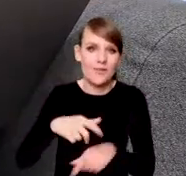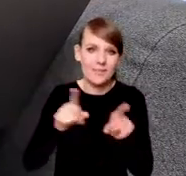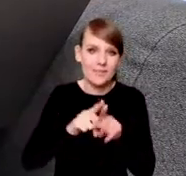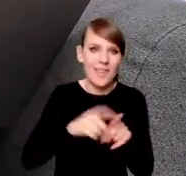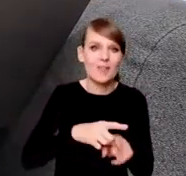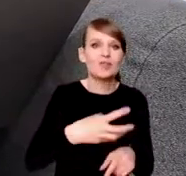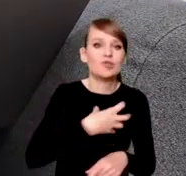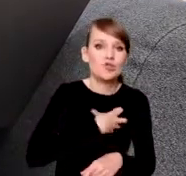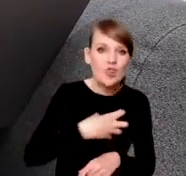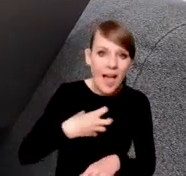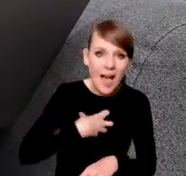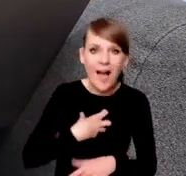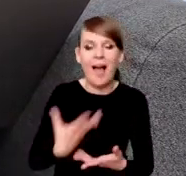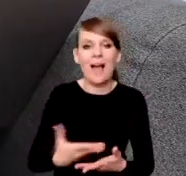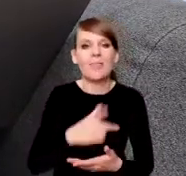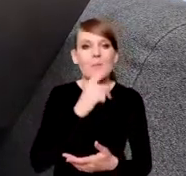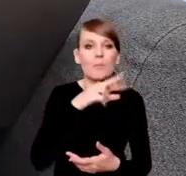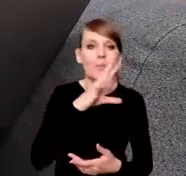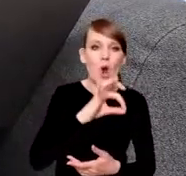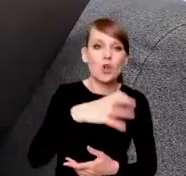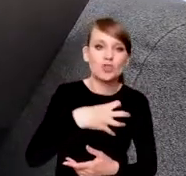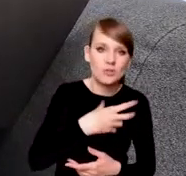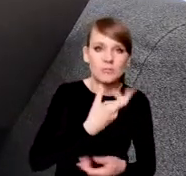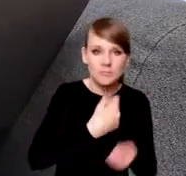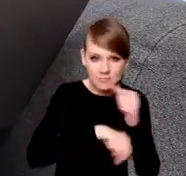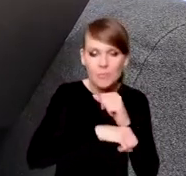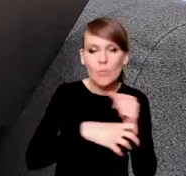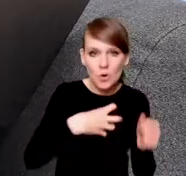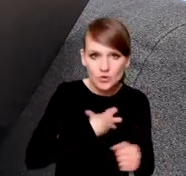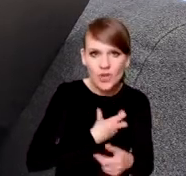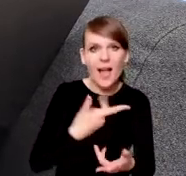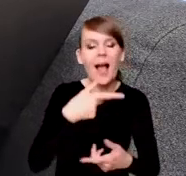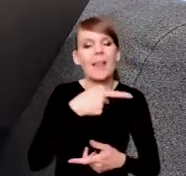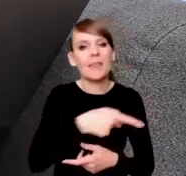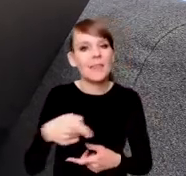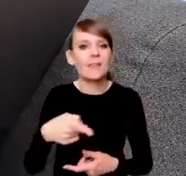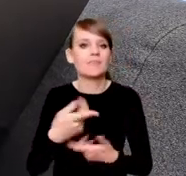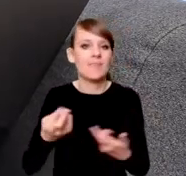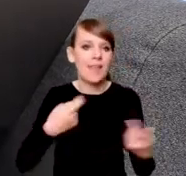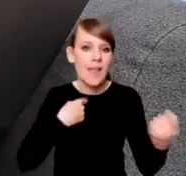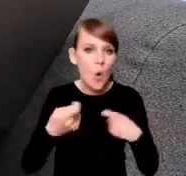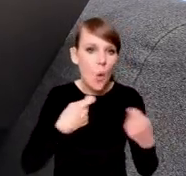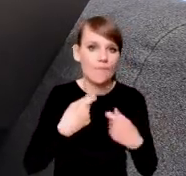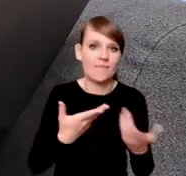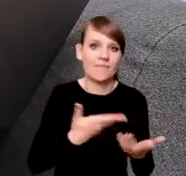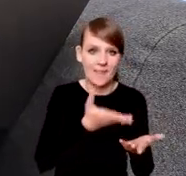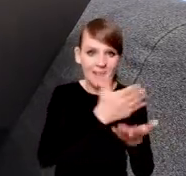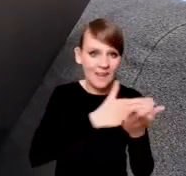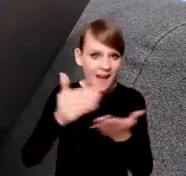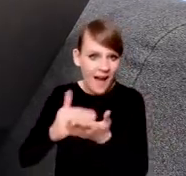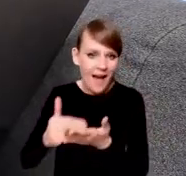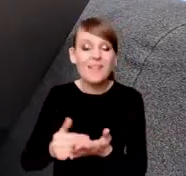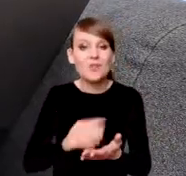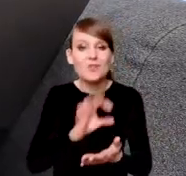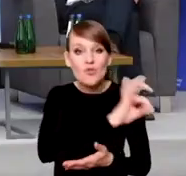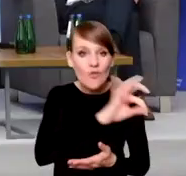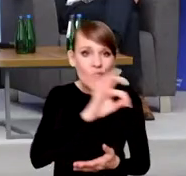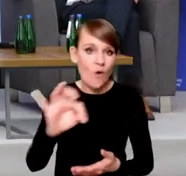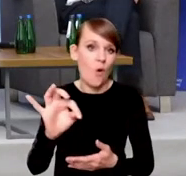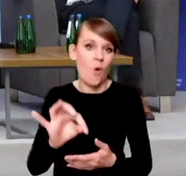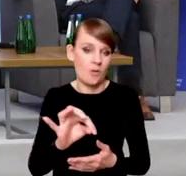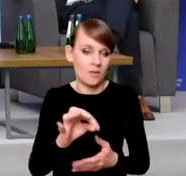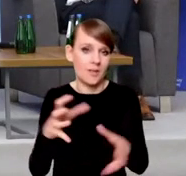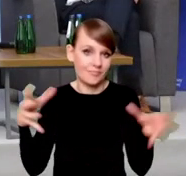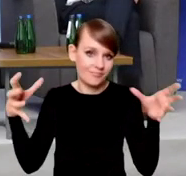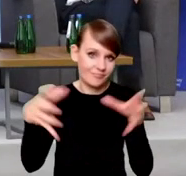i prodziekani, i kierownicy katedr. To wszystko jest w ich jakby rękach, ta inspiracja. Natomiast wspólnota,